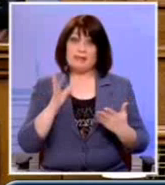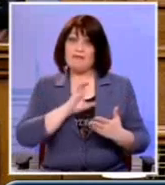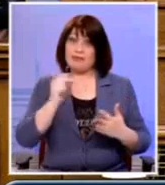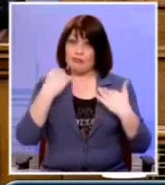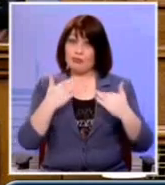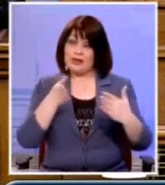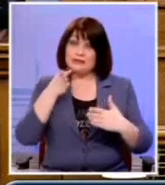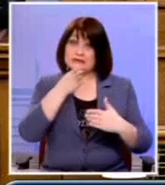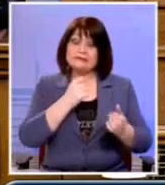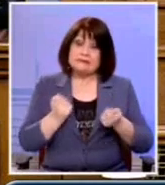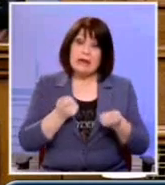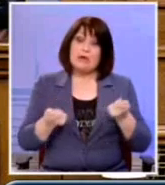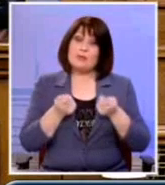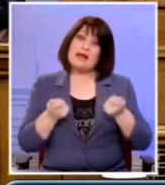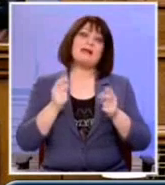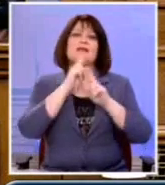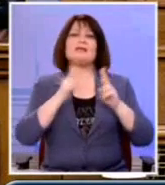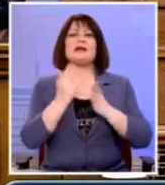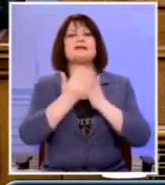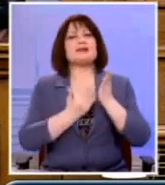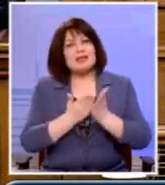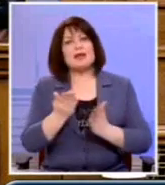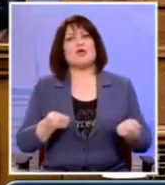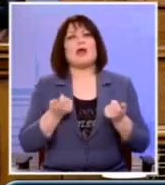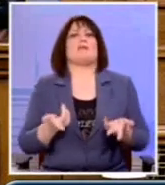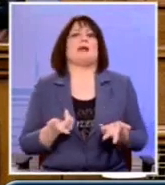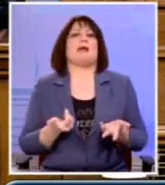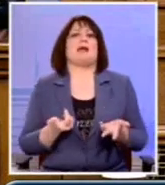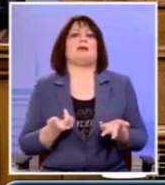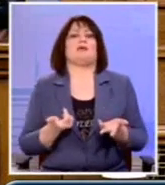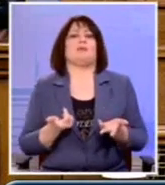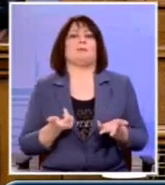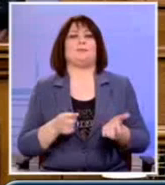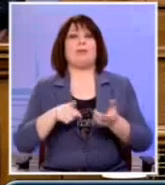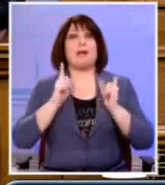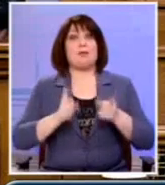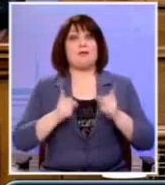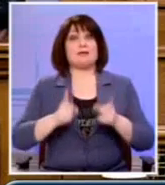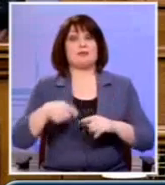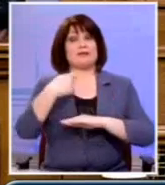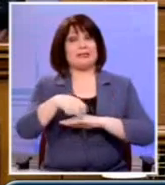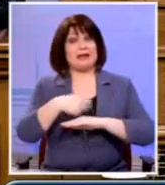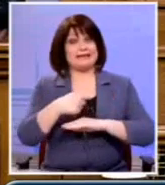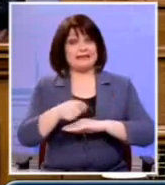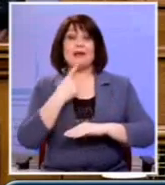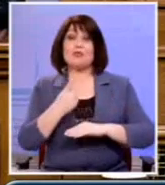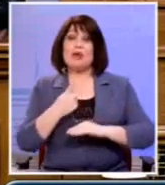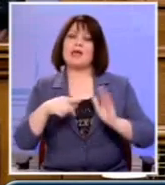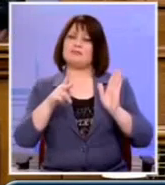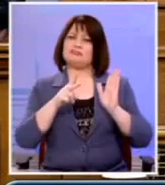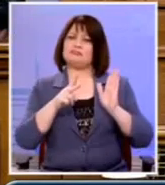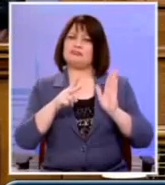Ευρωβουλής και σε επίπεδο διεθνούς δικαίου, προκειμένου εκείνη η ευρωπαϊκή νομολογία που θέτει περιορισμούς σε